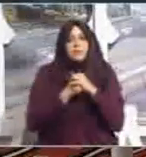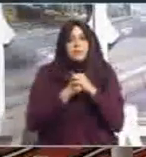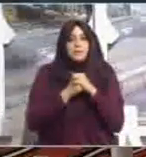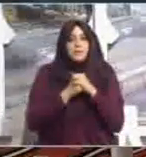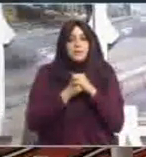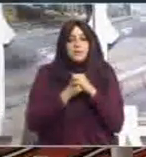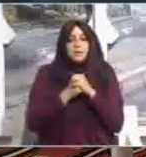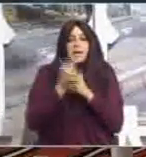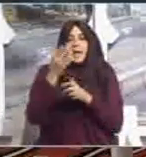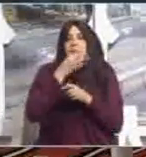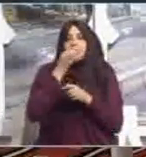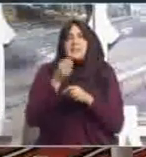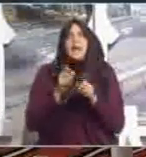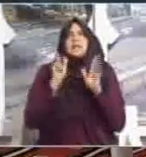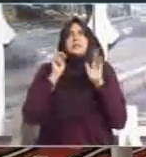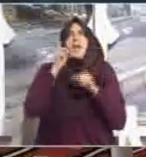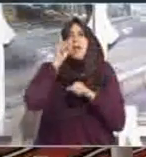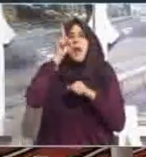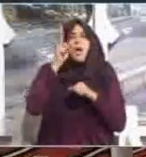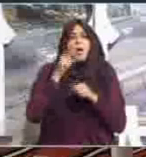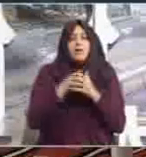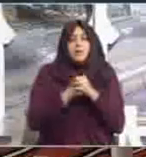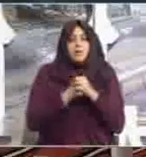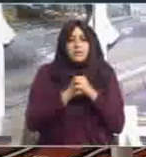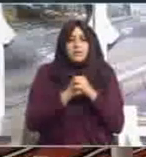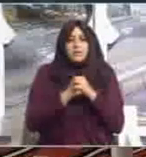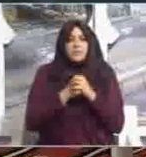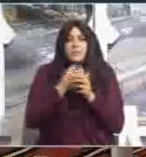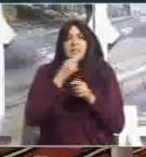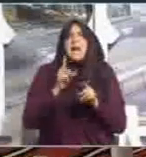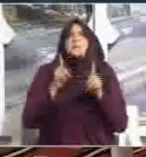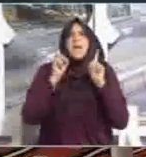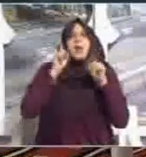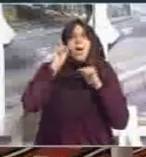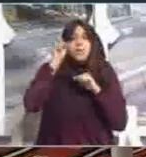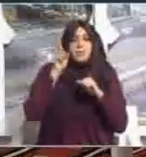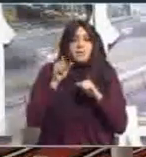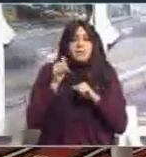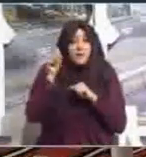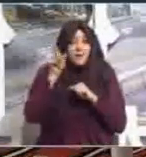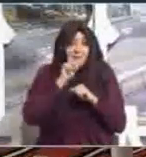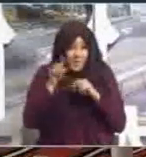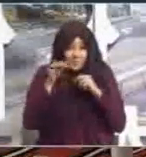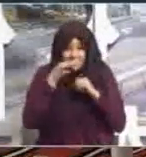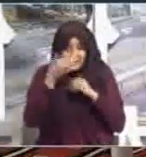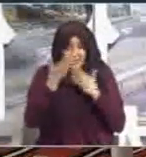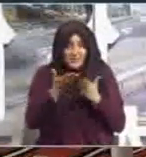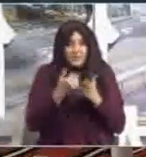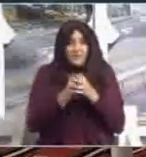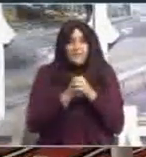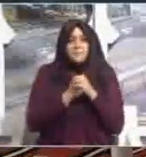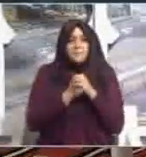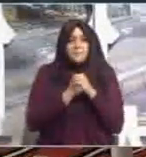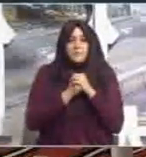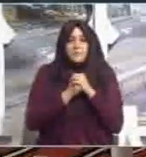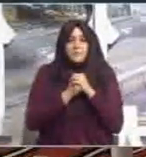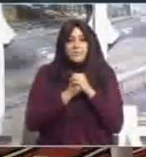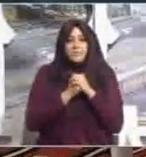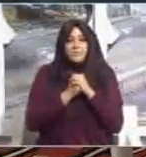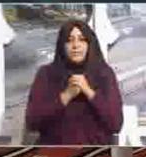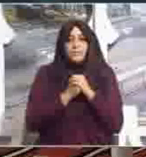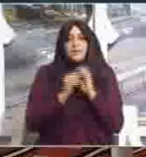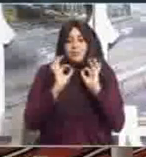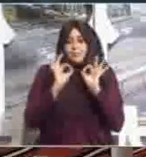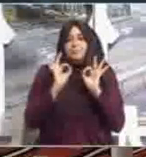الله ونعم الوكيل. نعم؟ هذه شكون يقول؟ قالت لي حسبي الله ونعم الوكيل. هي قالت لك حسبي الله ونعم الوكيل كي طلقتها. هي قالت لي حسبي